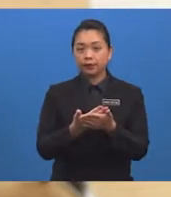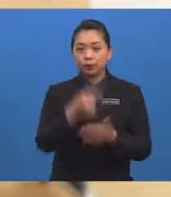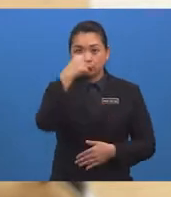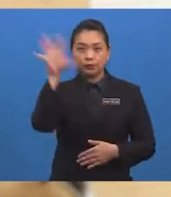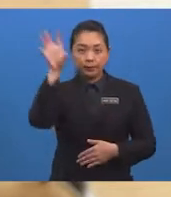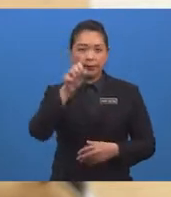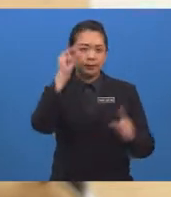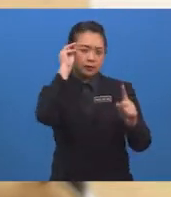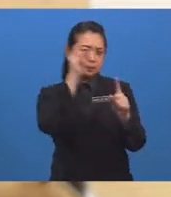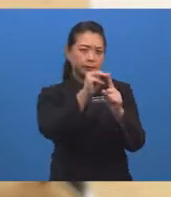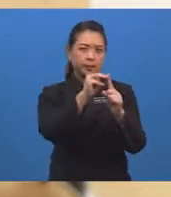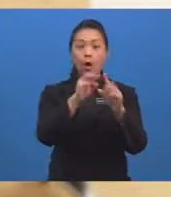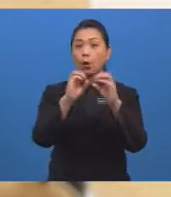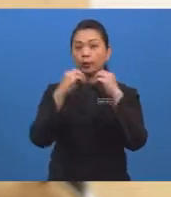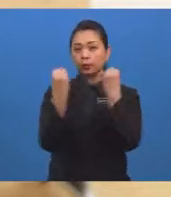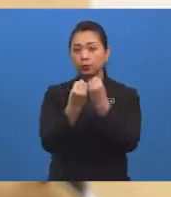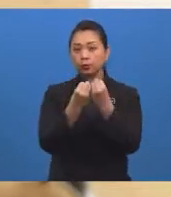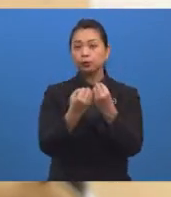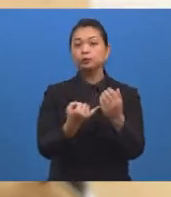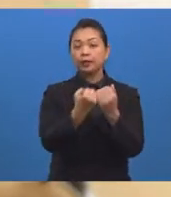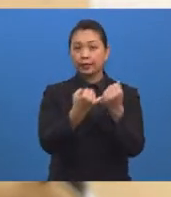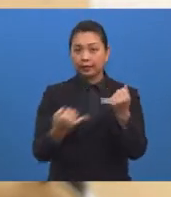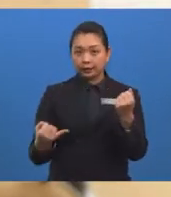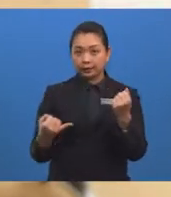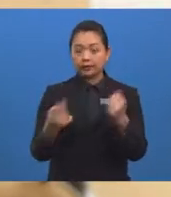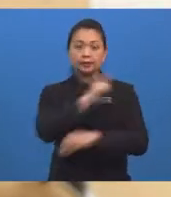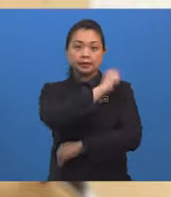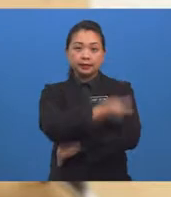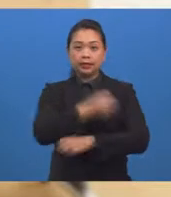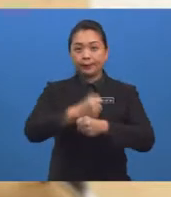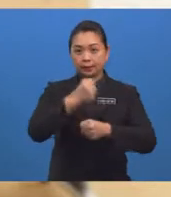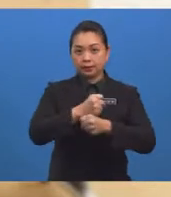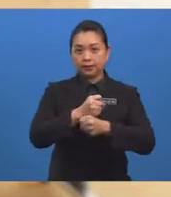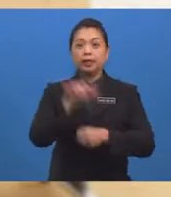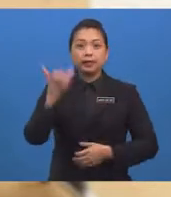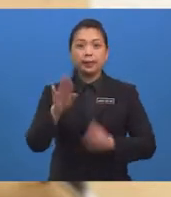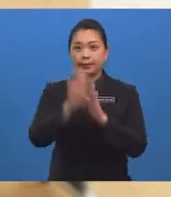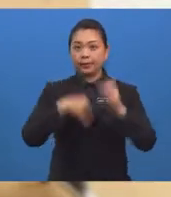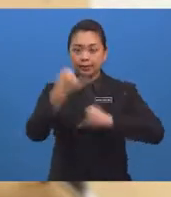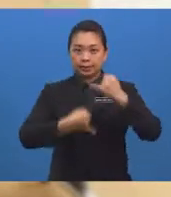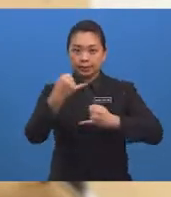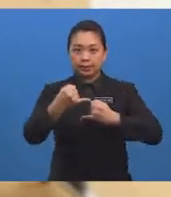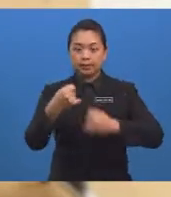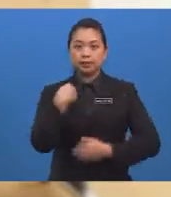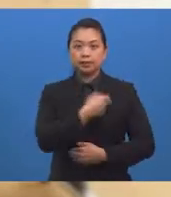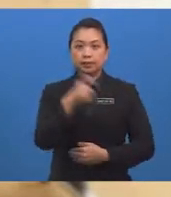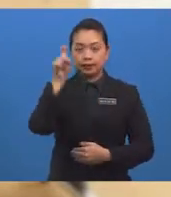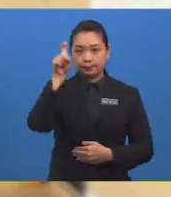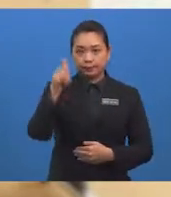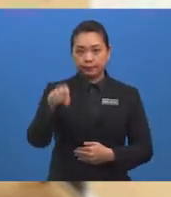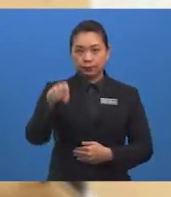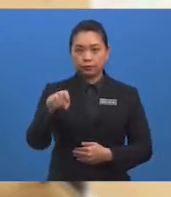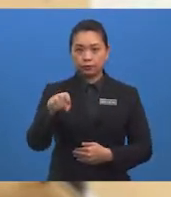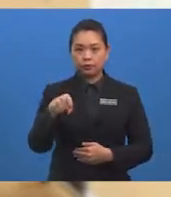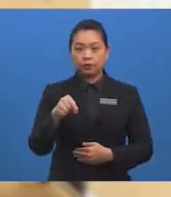Untuk melahirkan tenaga kerja yang berupaya memenuhi cabaran abad ke-21, kita perlu kepada